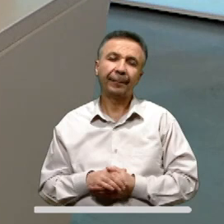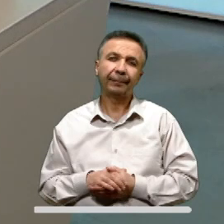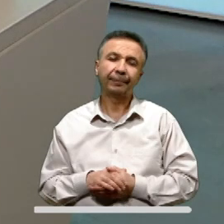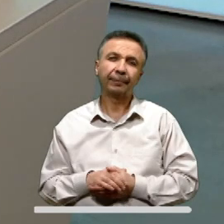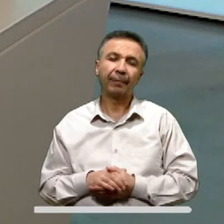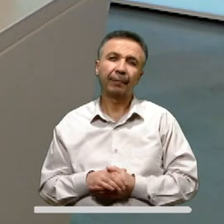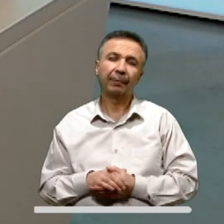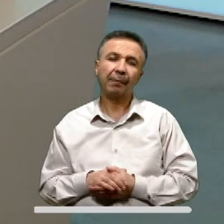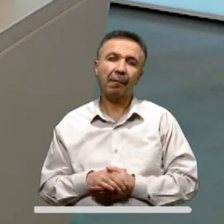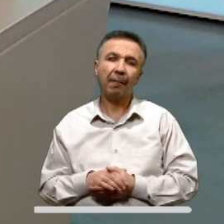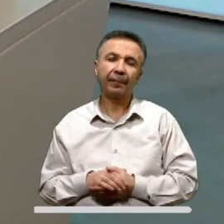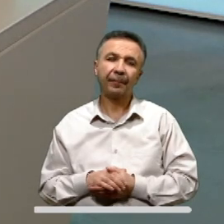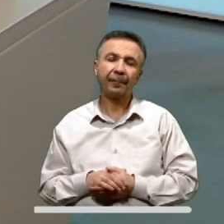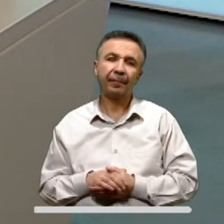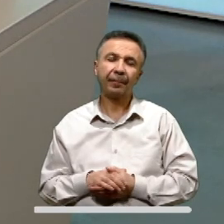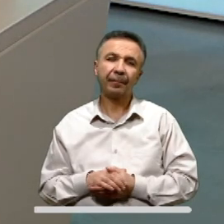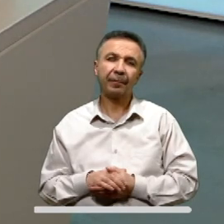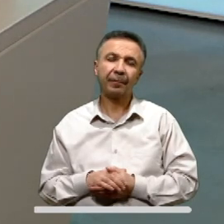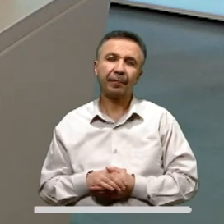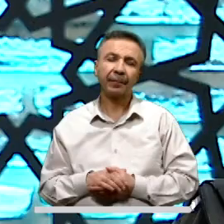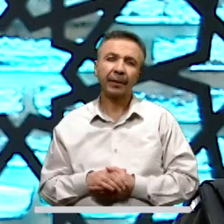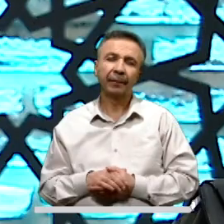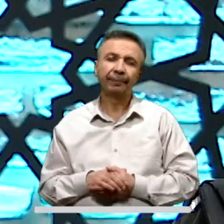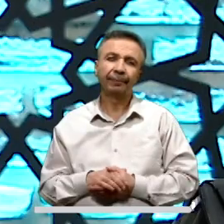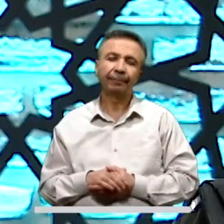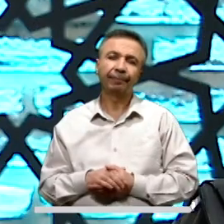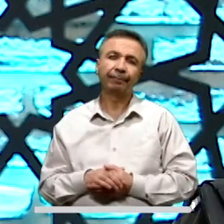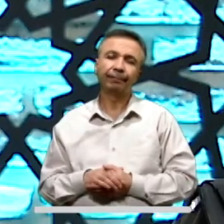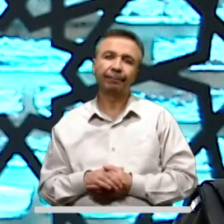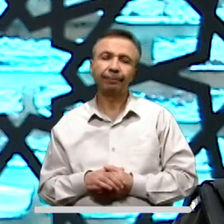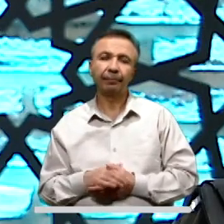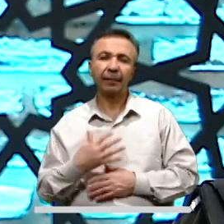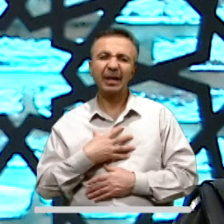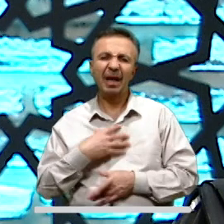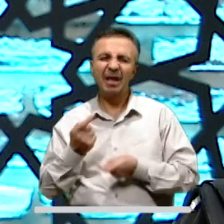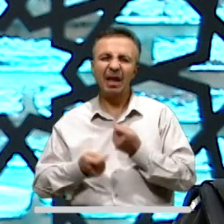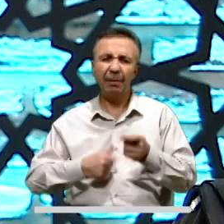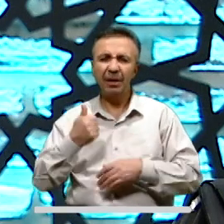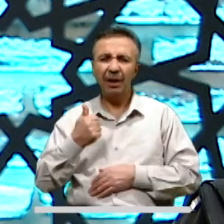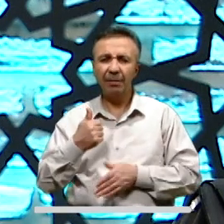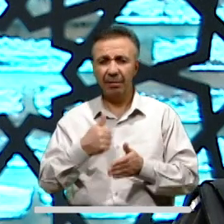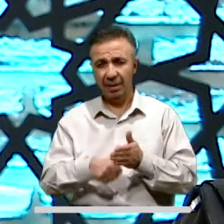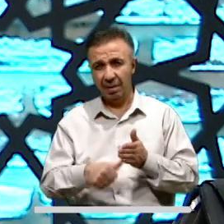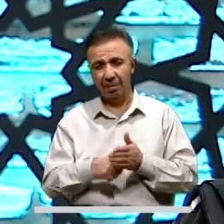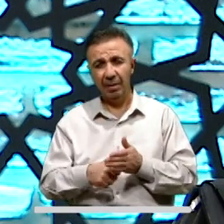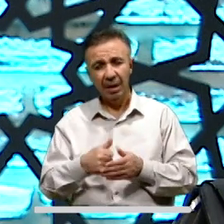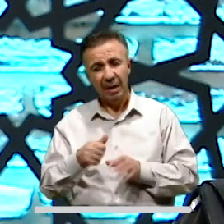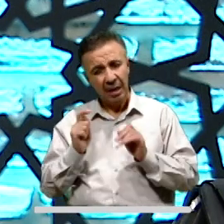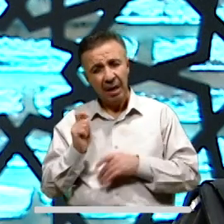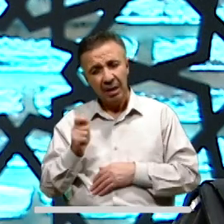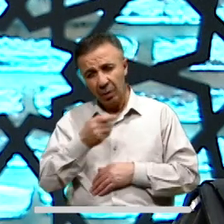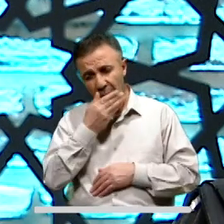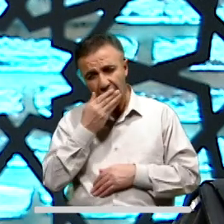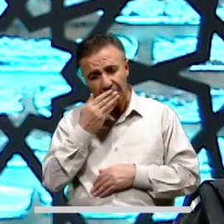Başkanlığımızın hazırlamış olduğu takvimde belirtilen imsak vakti bizim gerçekten oruca başlama vaktimiz midir?